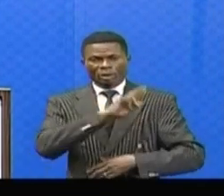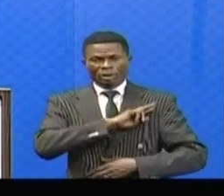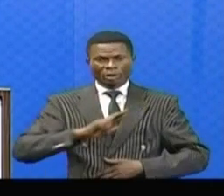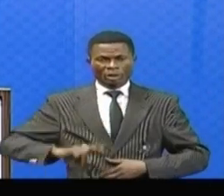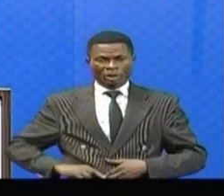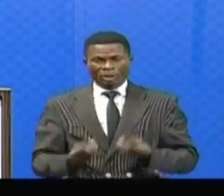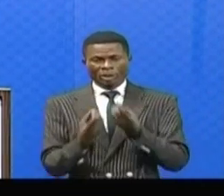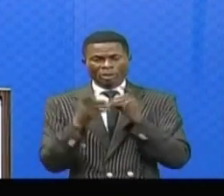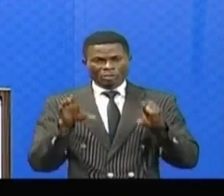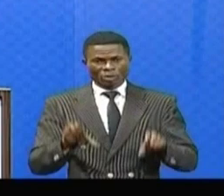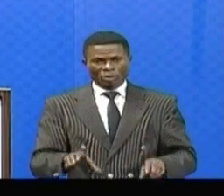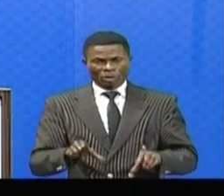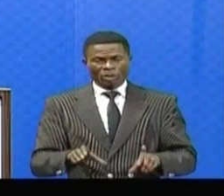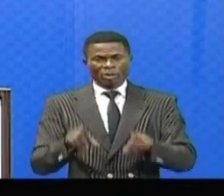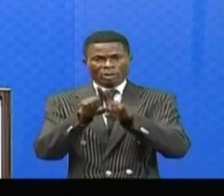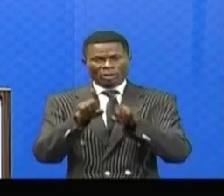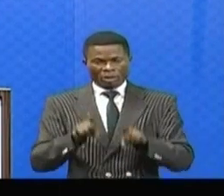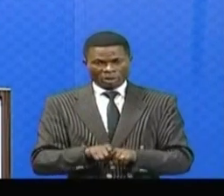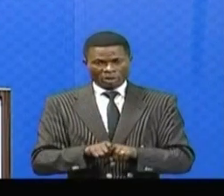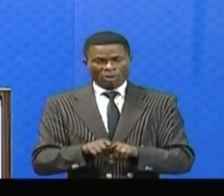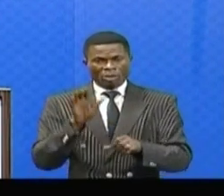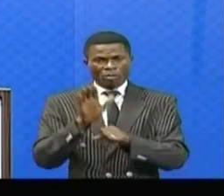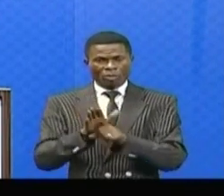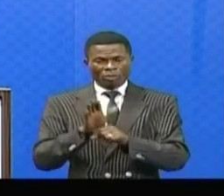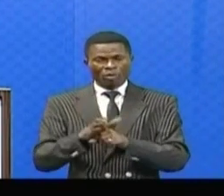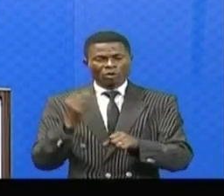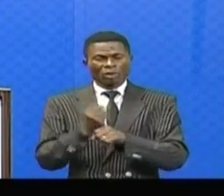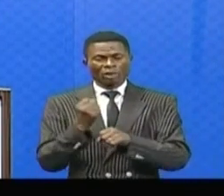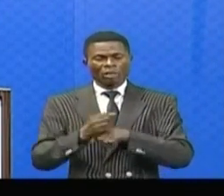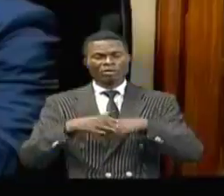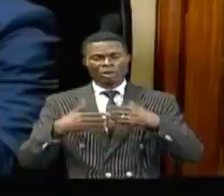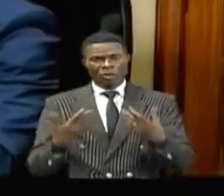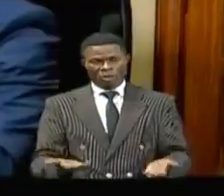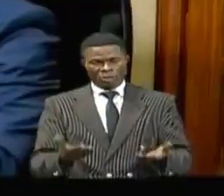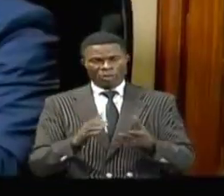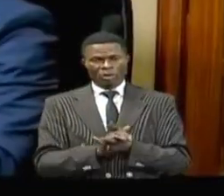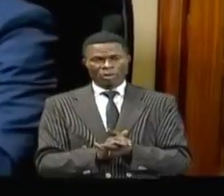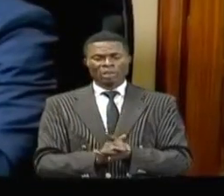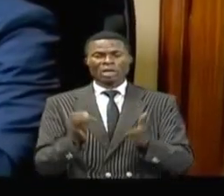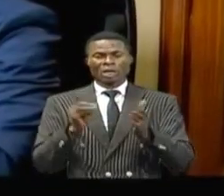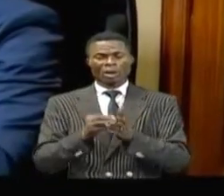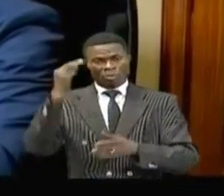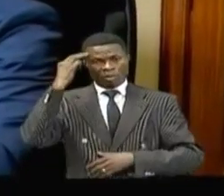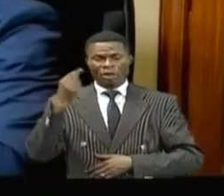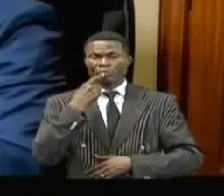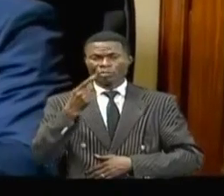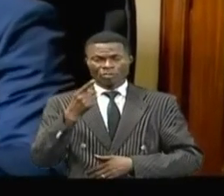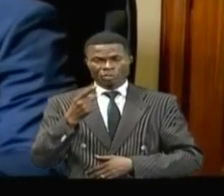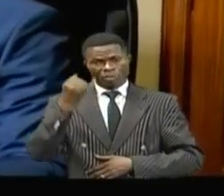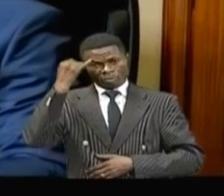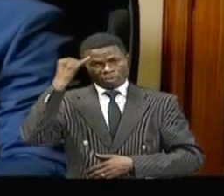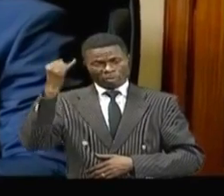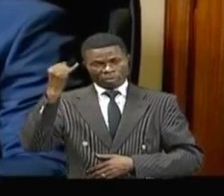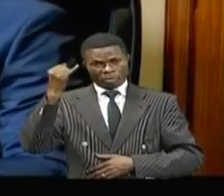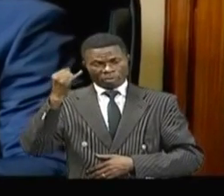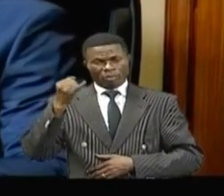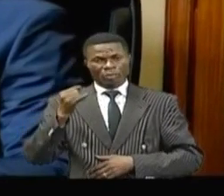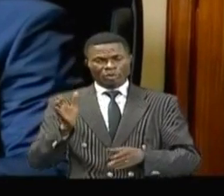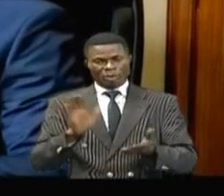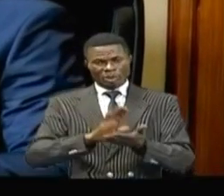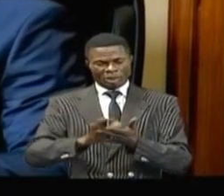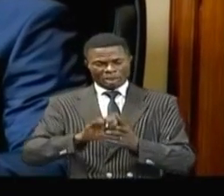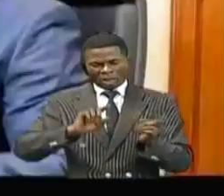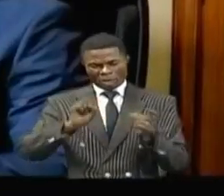démocratique du Congo ainsi que ses différentes fonctionnalités. Il a rappelé que dans le cadre de l'assainissement du climat